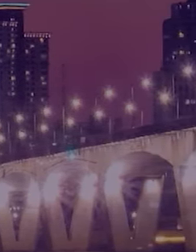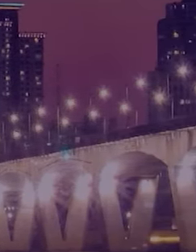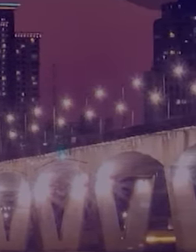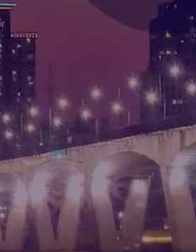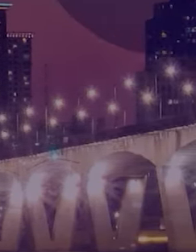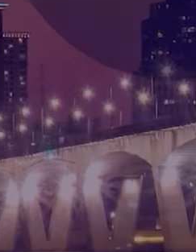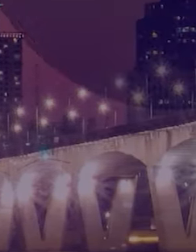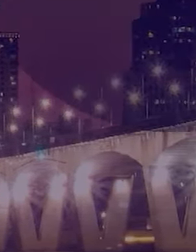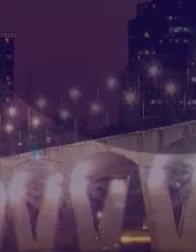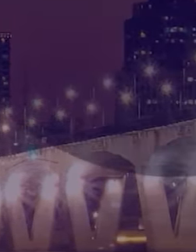집습니다